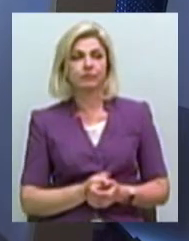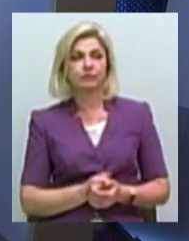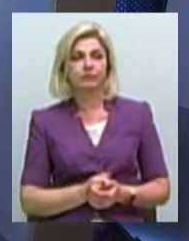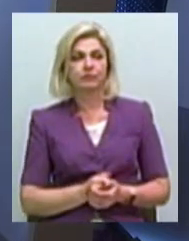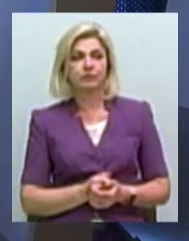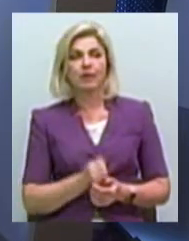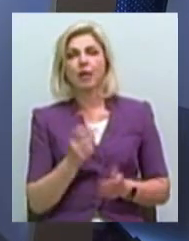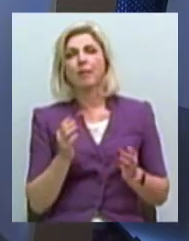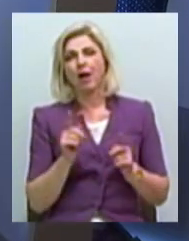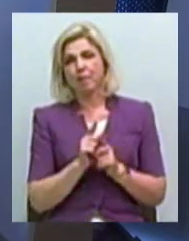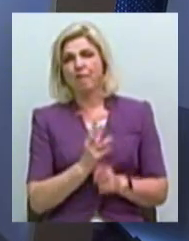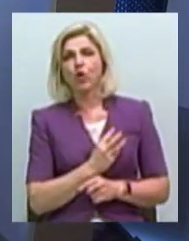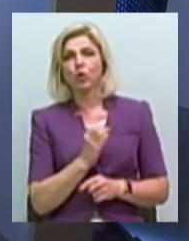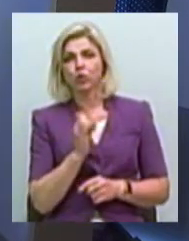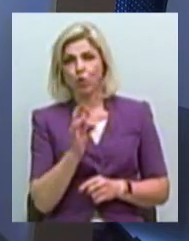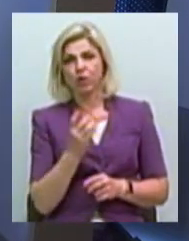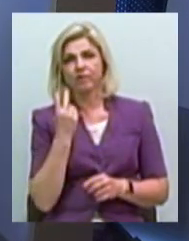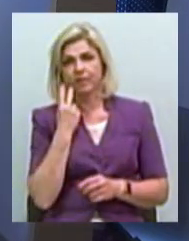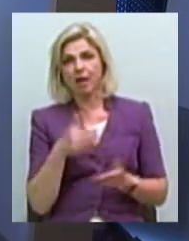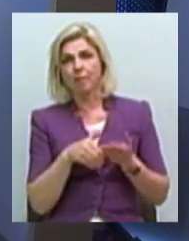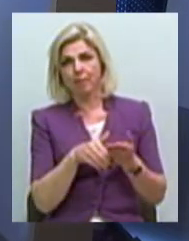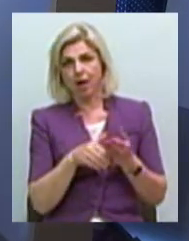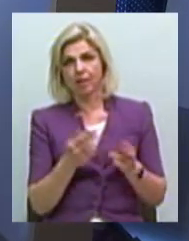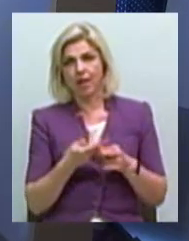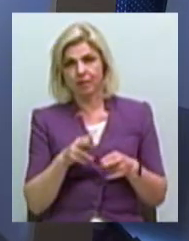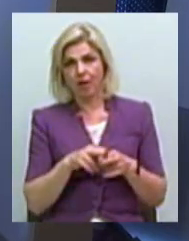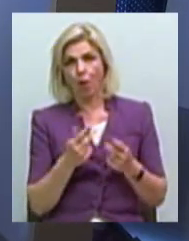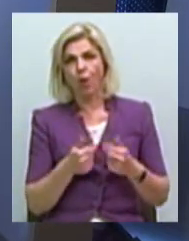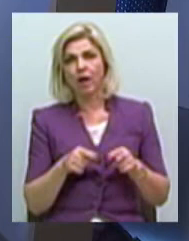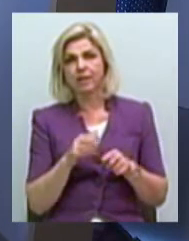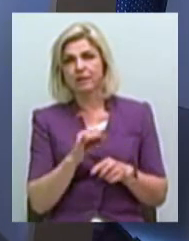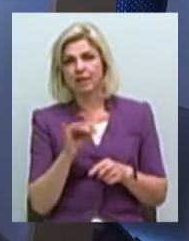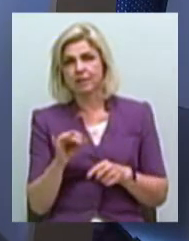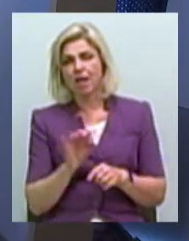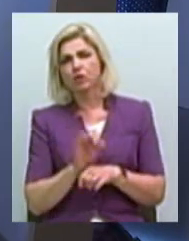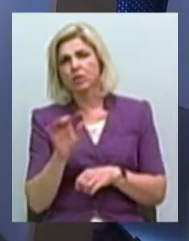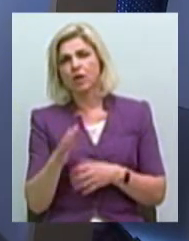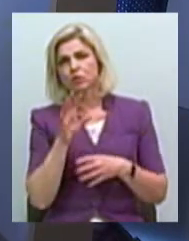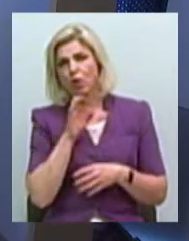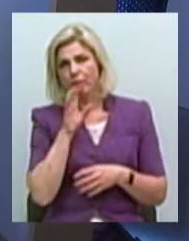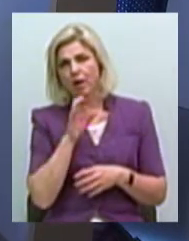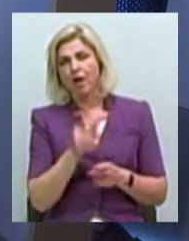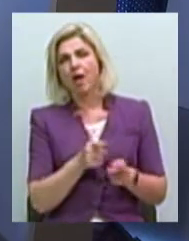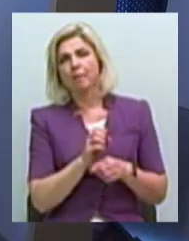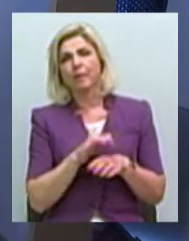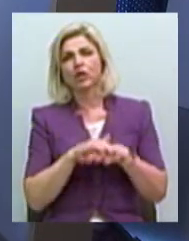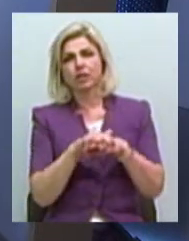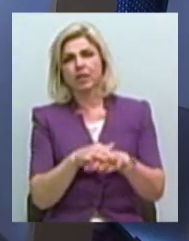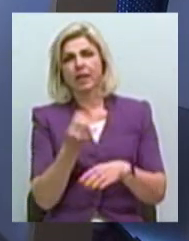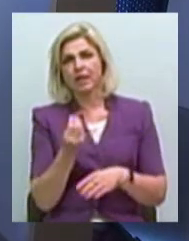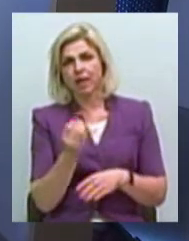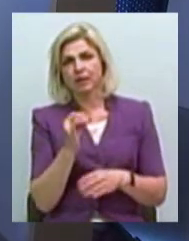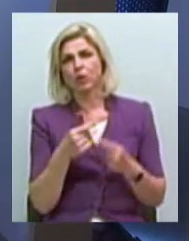небольшим волонтером, который всячески помогал данной организации по доставке собак, по перечислению денежных средств и